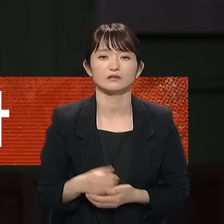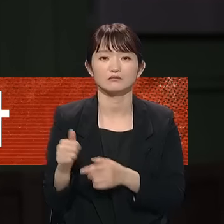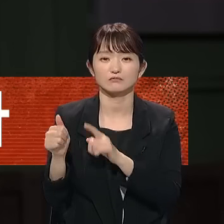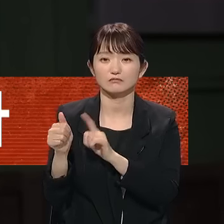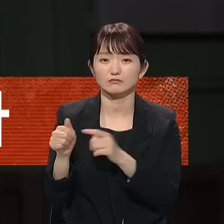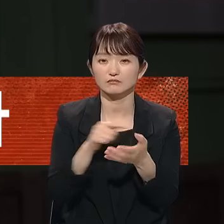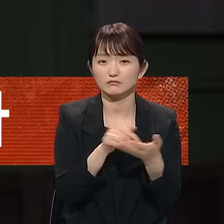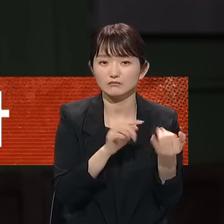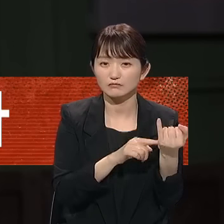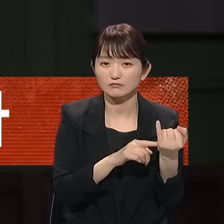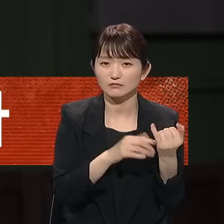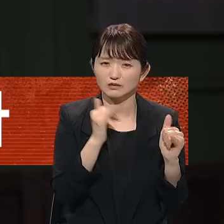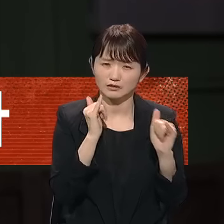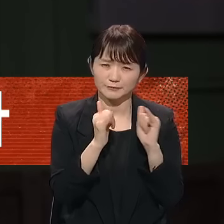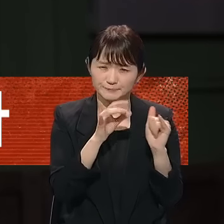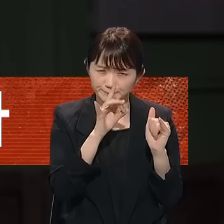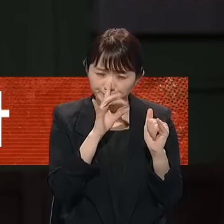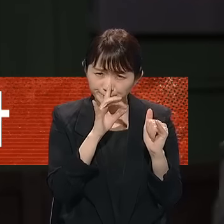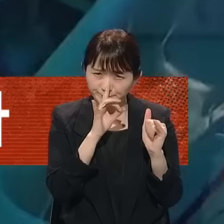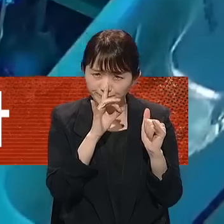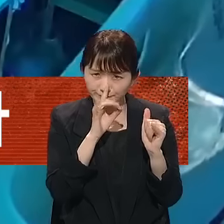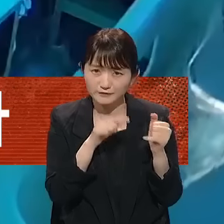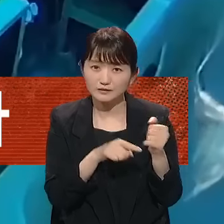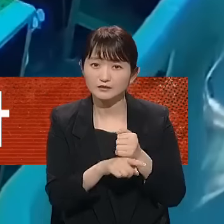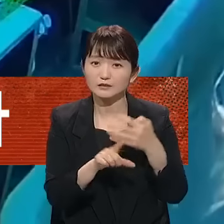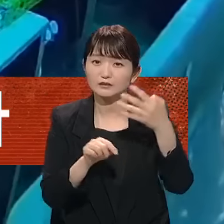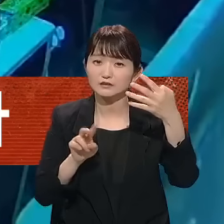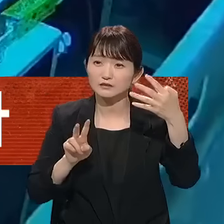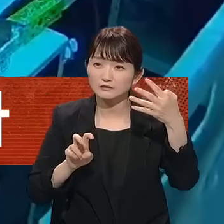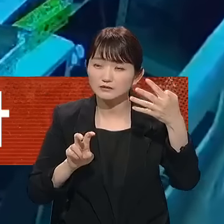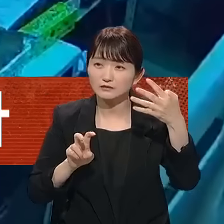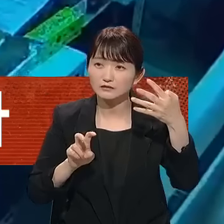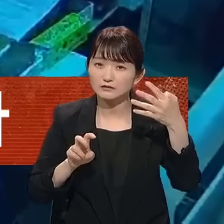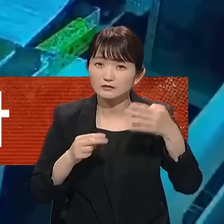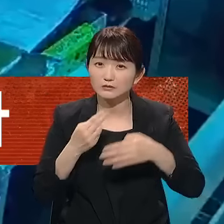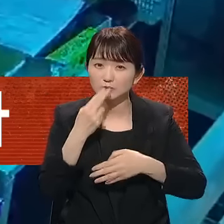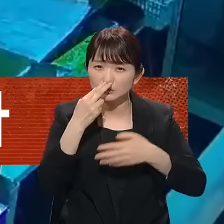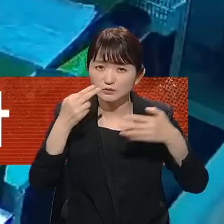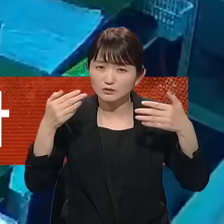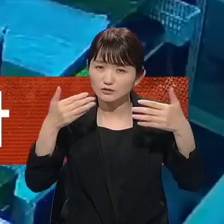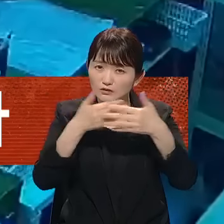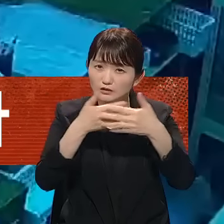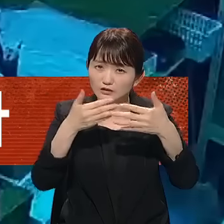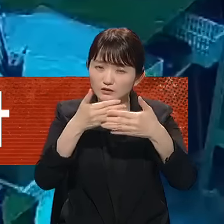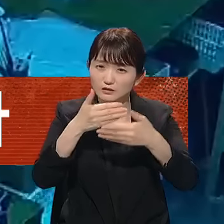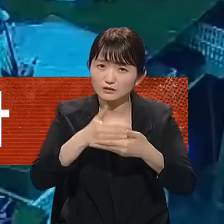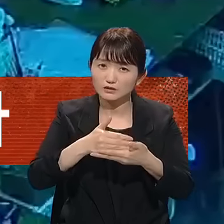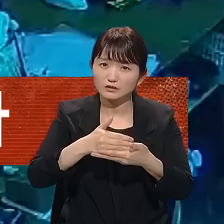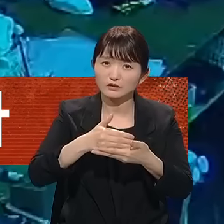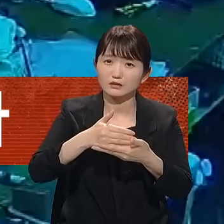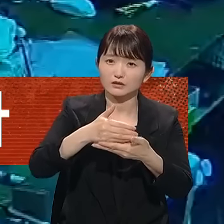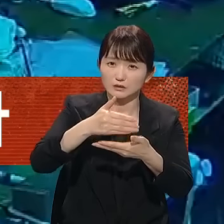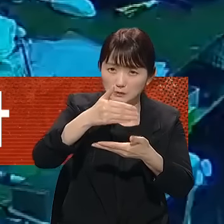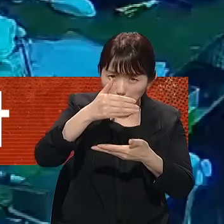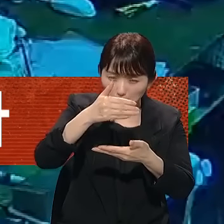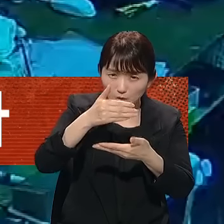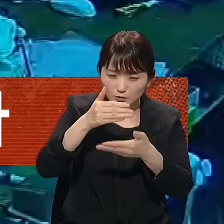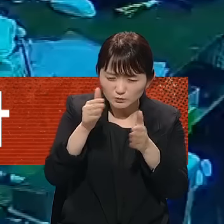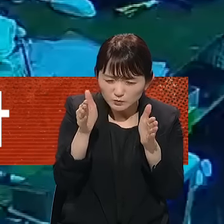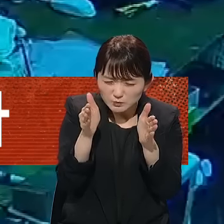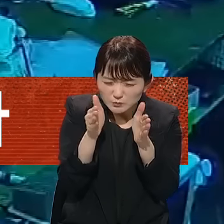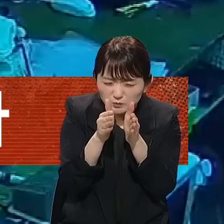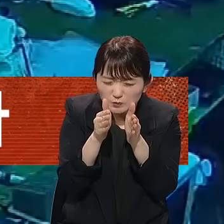남자친구는 피해자와 연락이 닿지 않는다는 이유로 지난 4월 20일 환기를 위해서 열어뒀었던 이 카페 작은